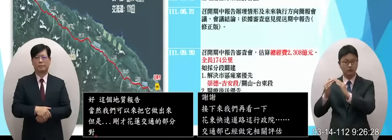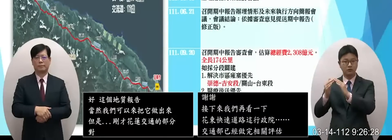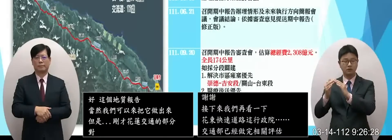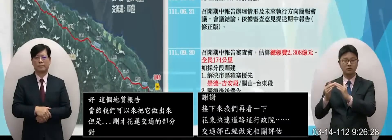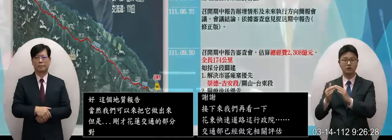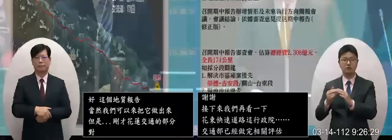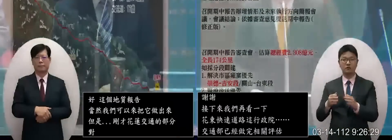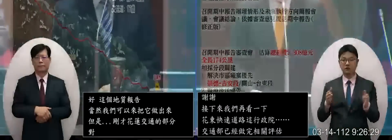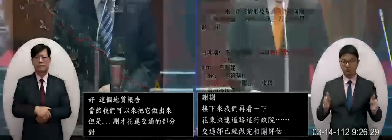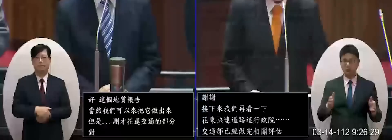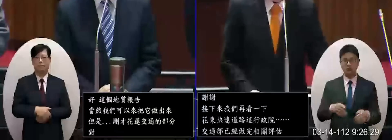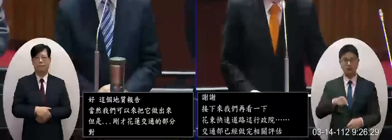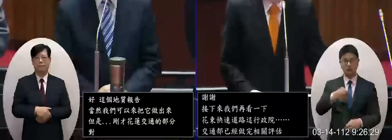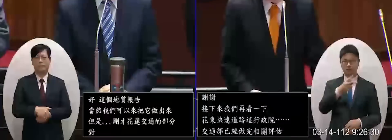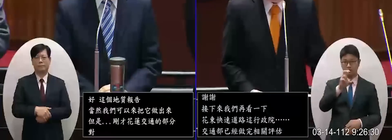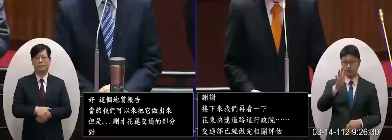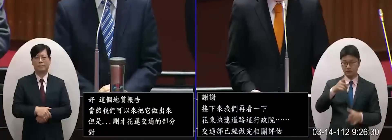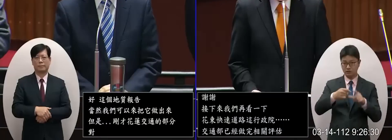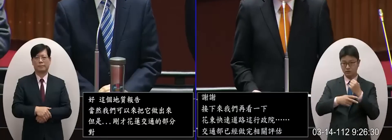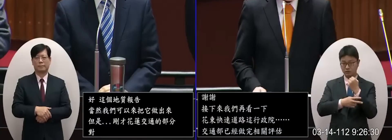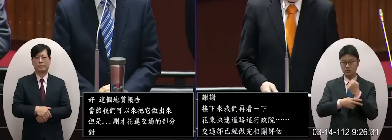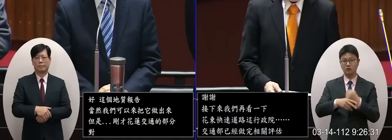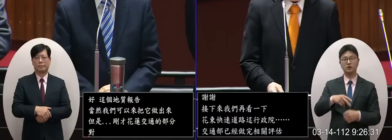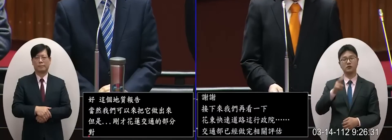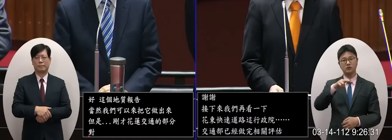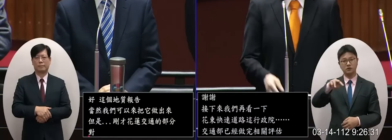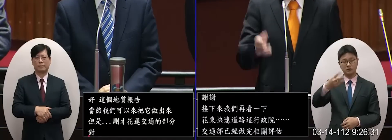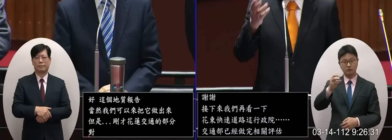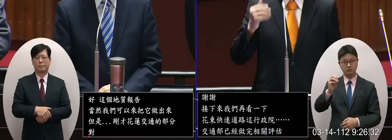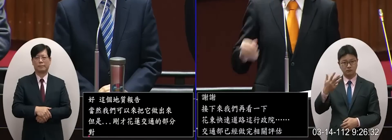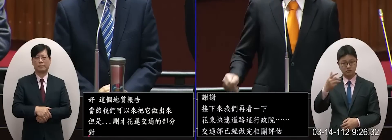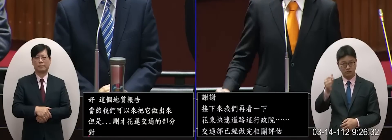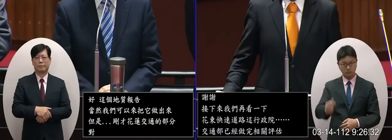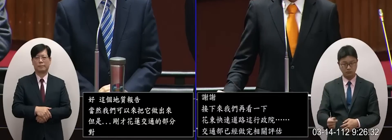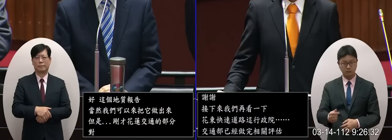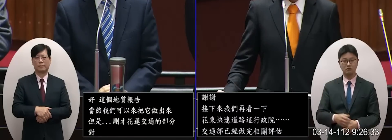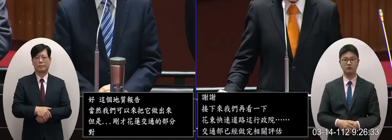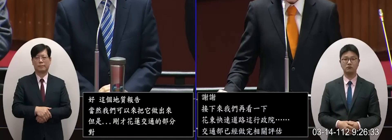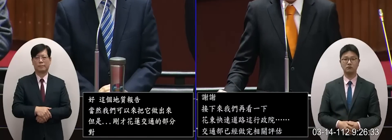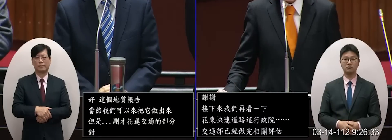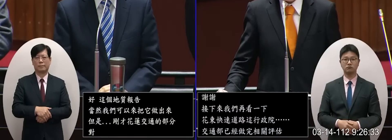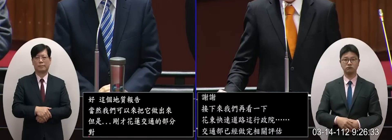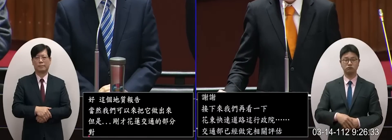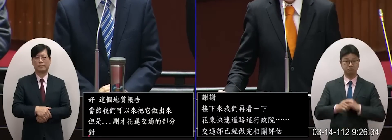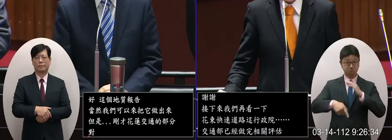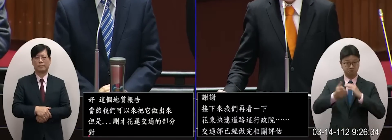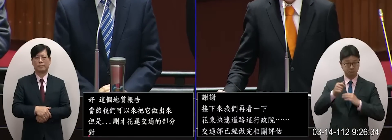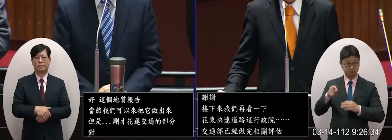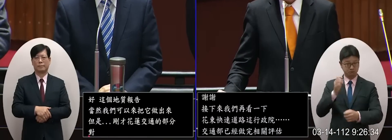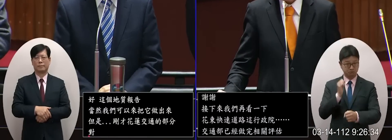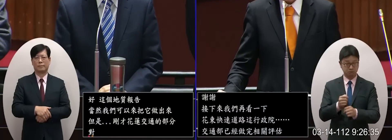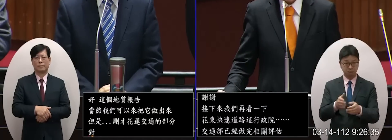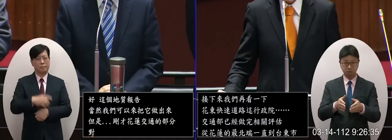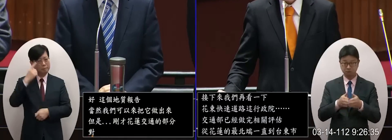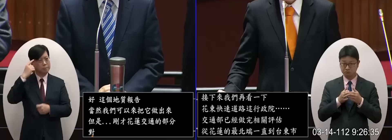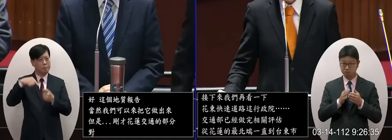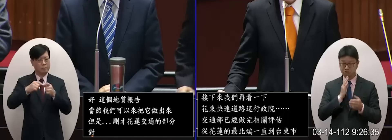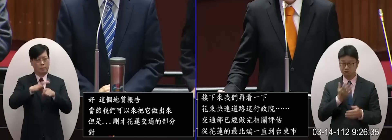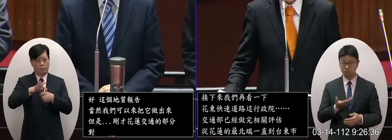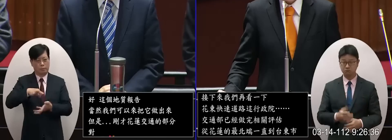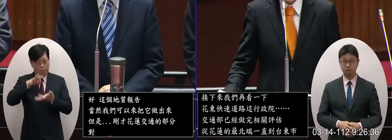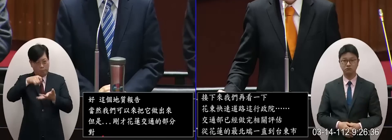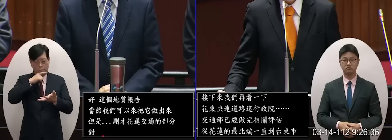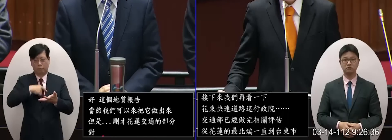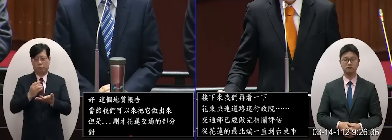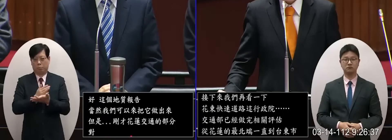市174公里，2308亿，院长。是不是该做？ 明年我们就会提出来